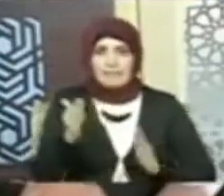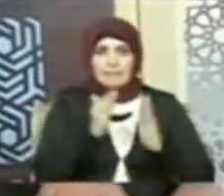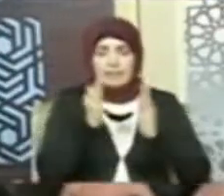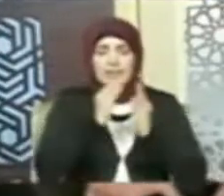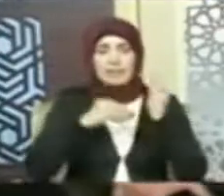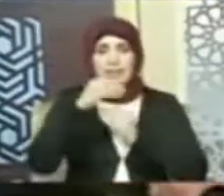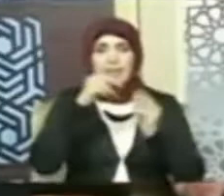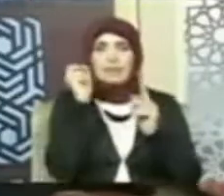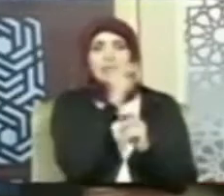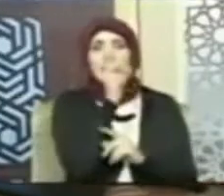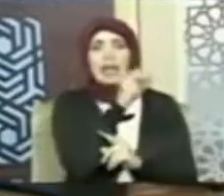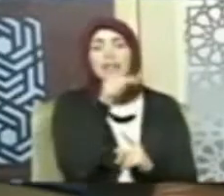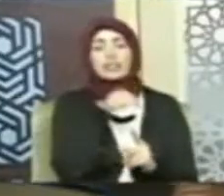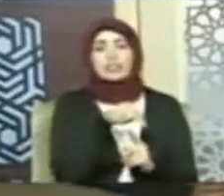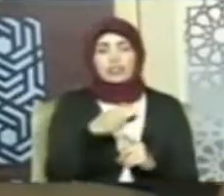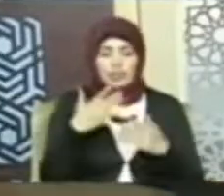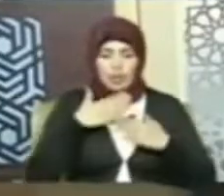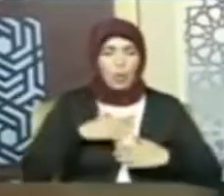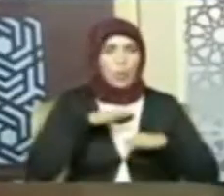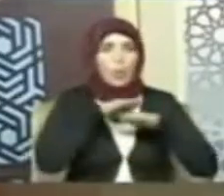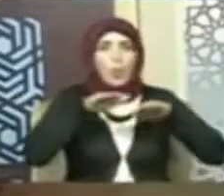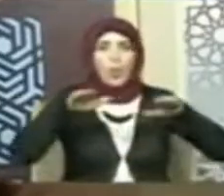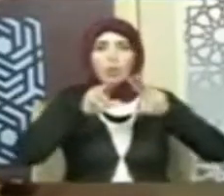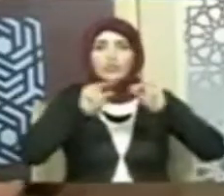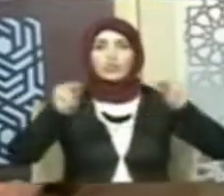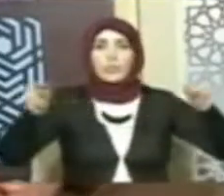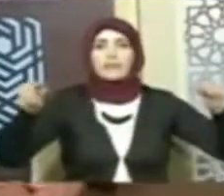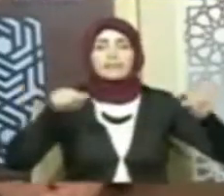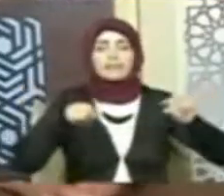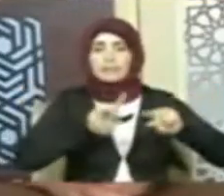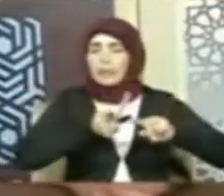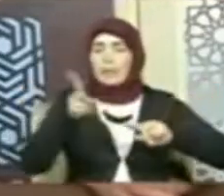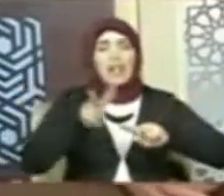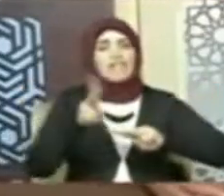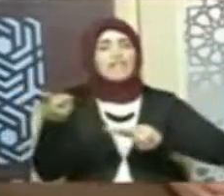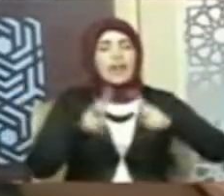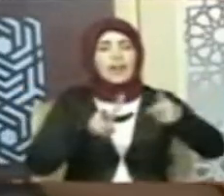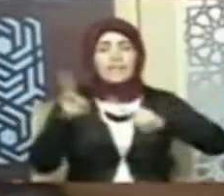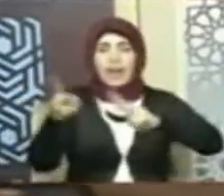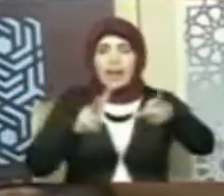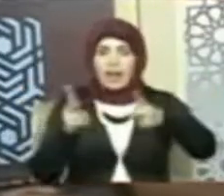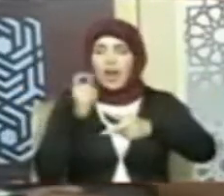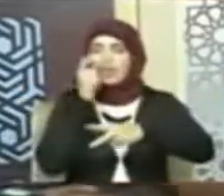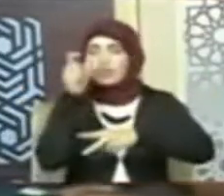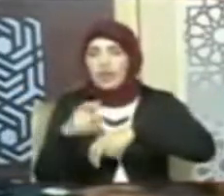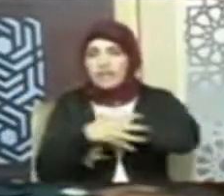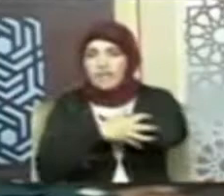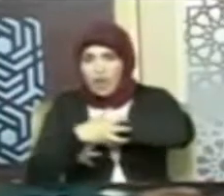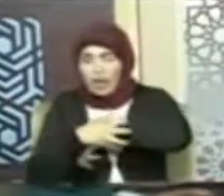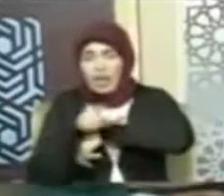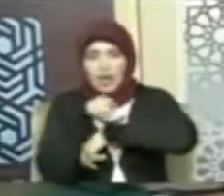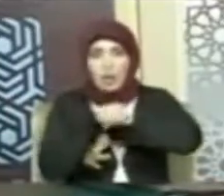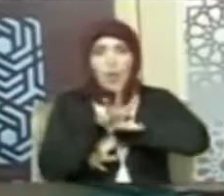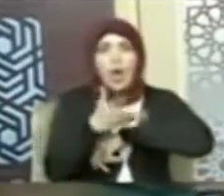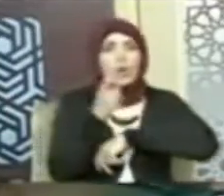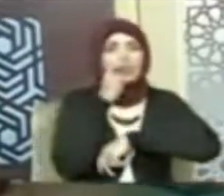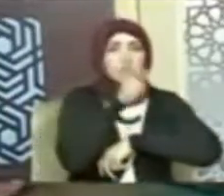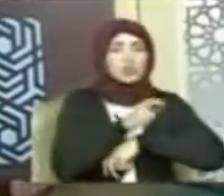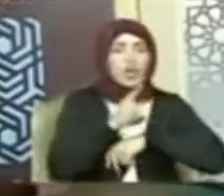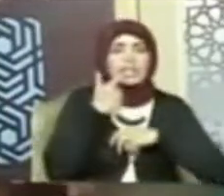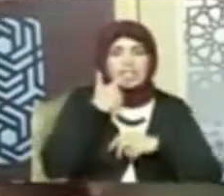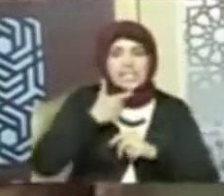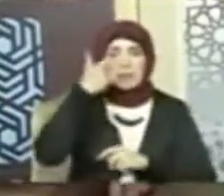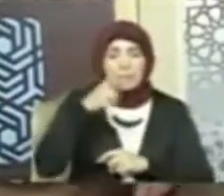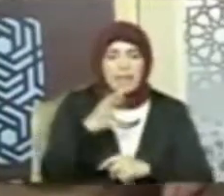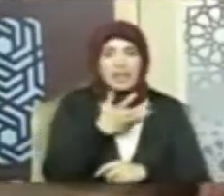التي يتساوى الناس فيها، لا فرق بين غني وفقير، ولا كبير